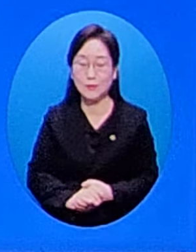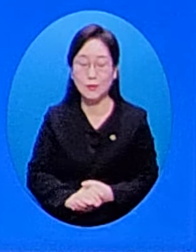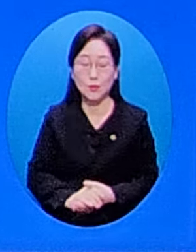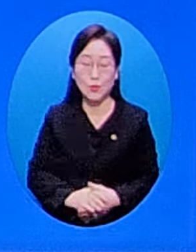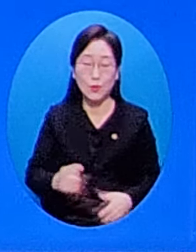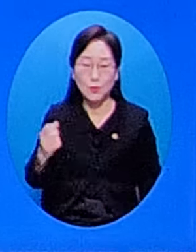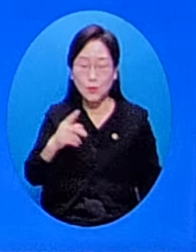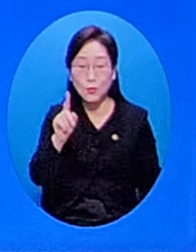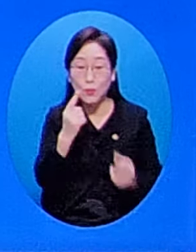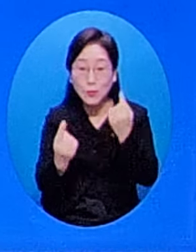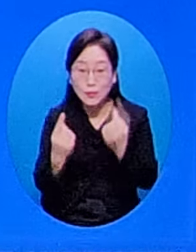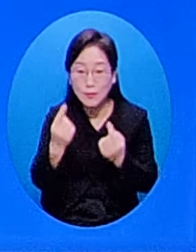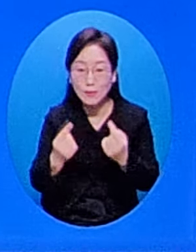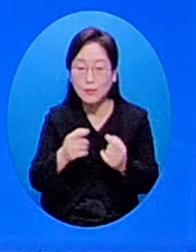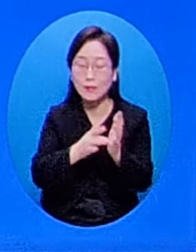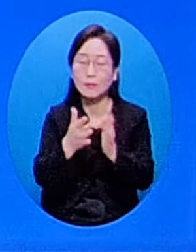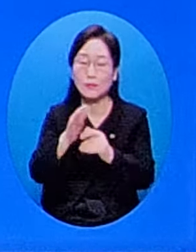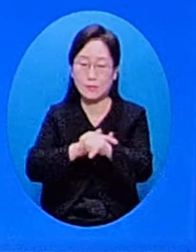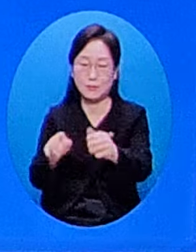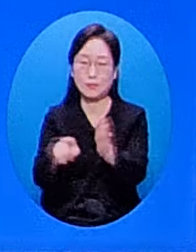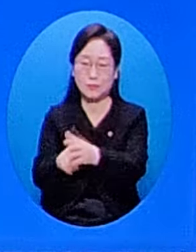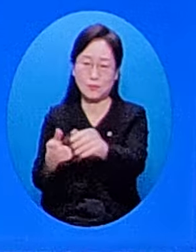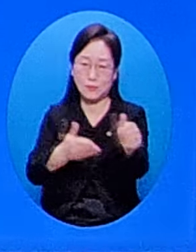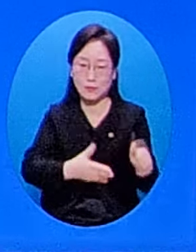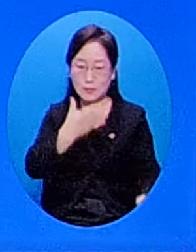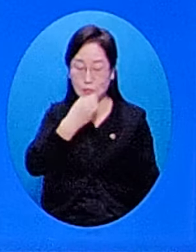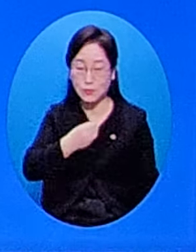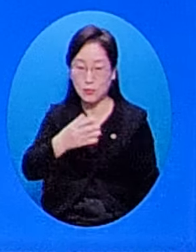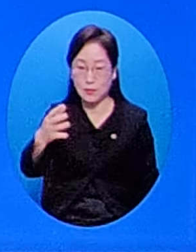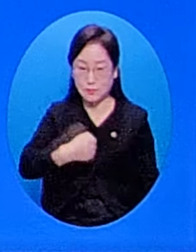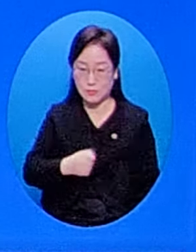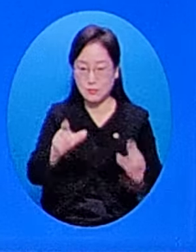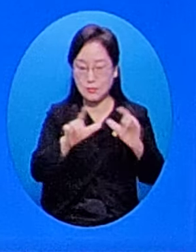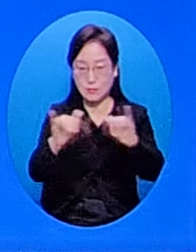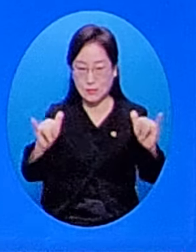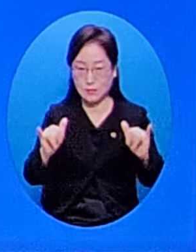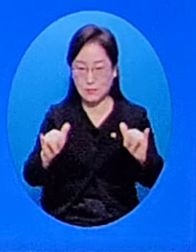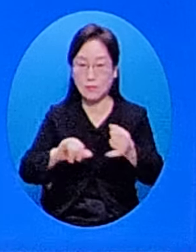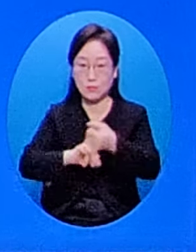무엇보다도 예수를 잘 믿고 복 있는 사람의 삶을 살아야 합니다.